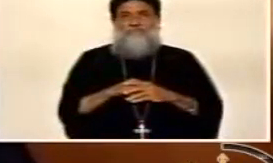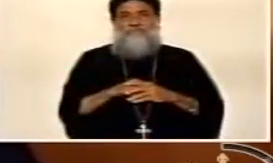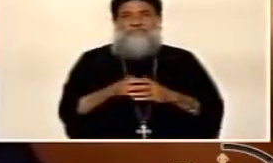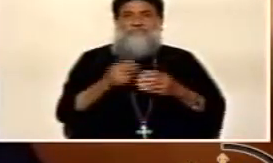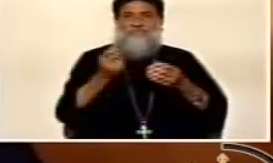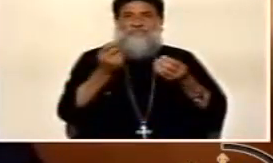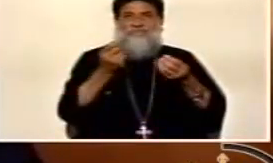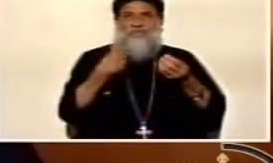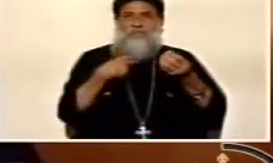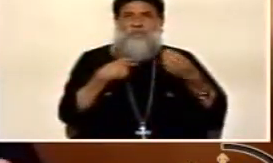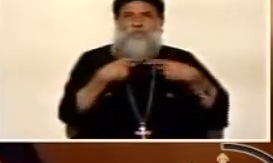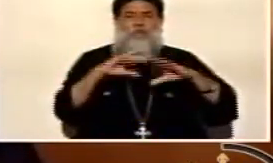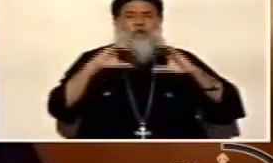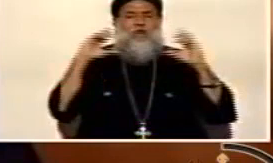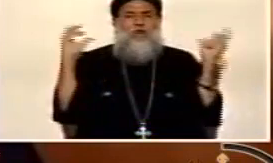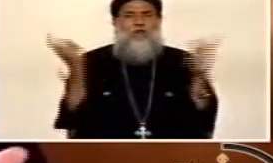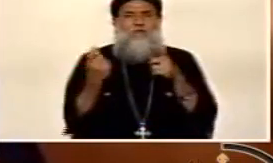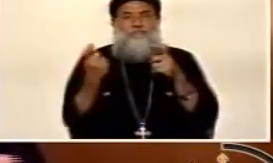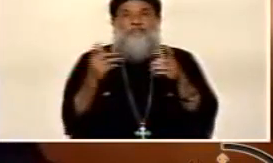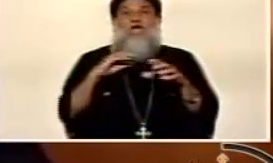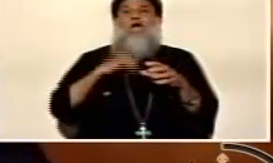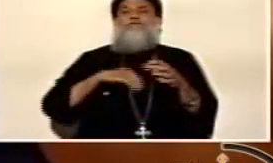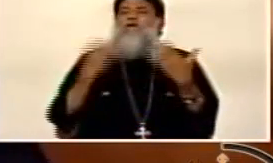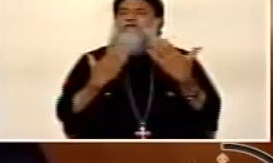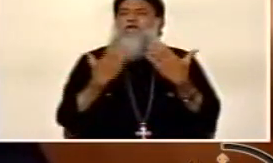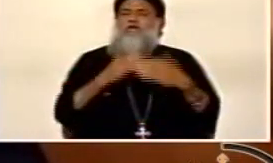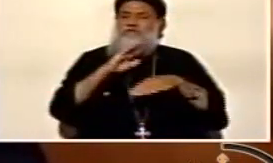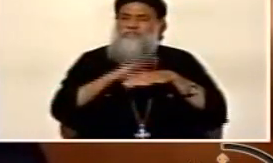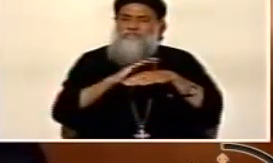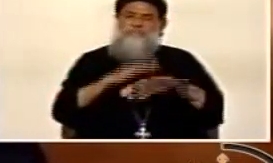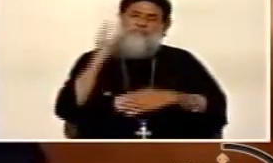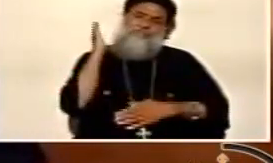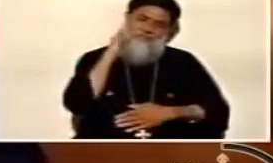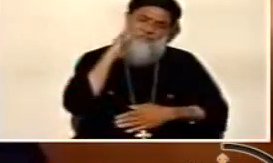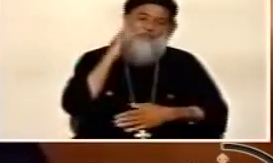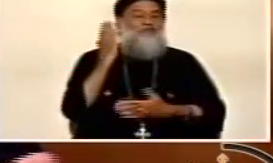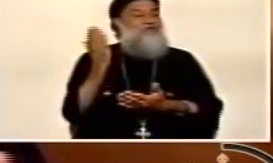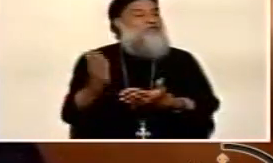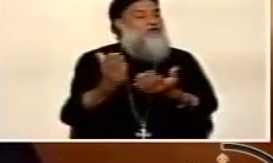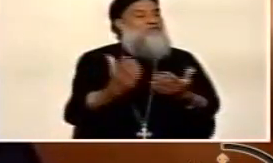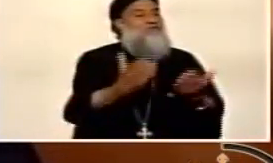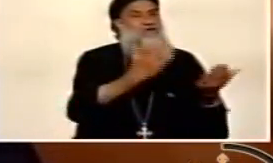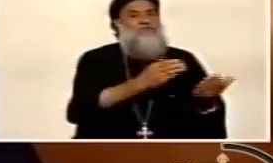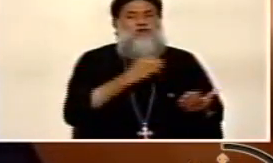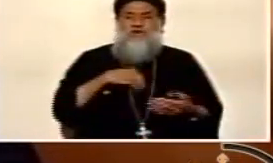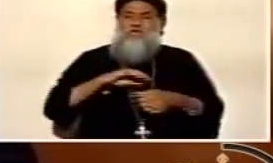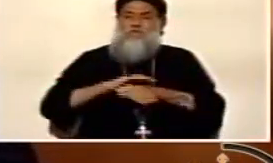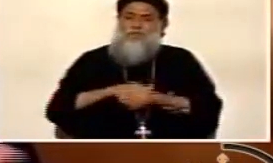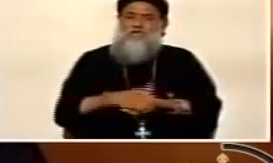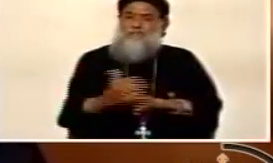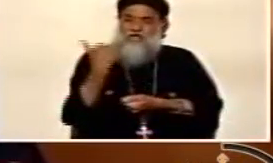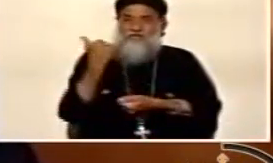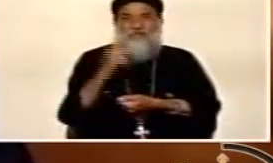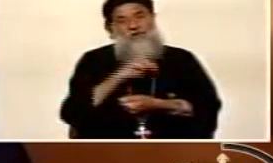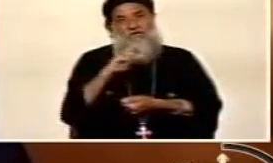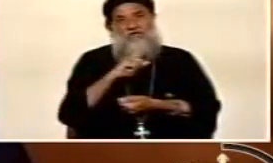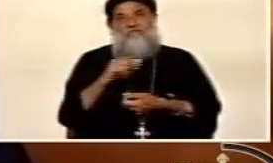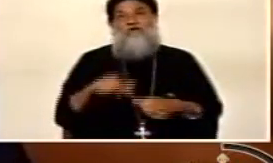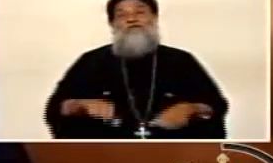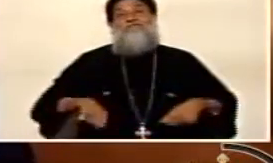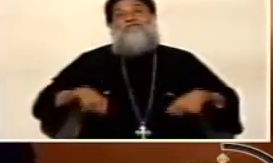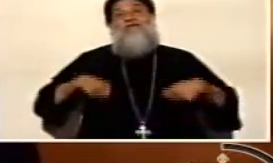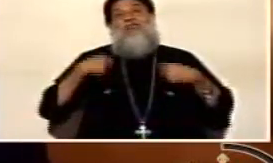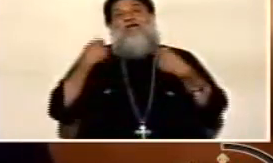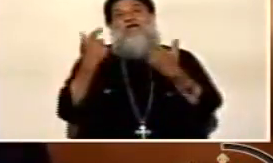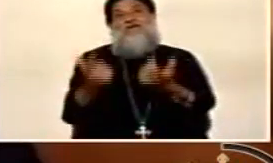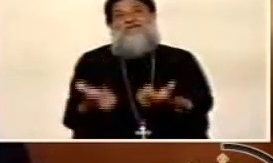اعطى للجميع كل ما يحتاجون، يعني حتى الحياة،